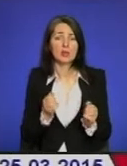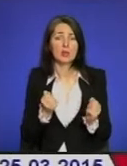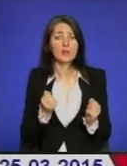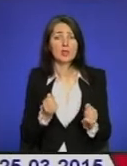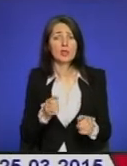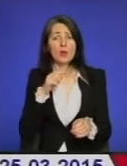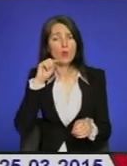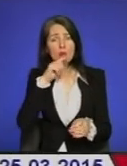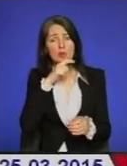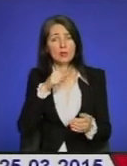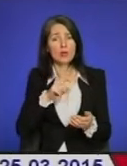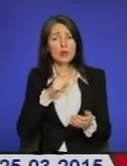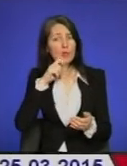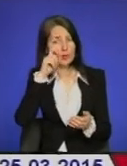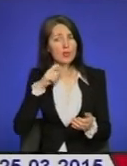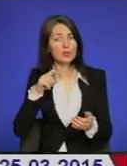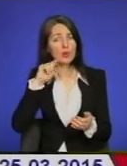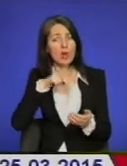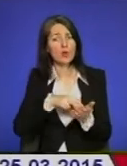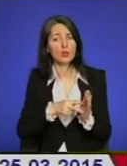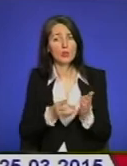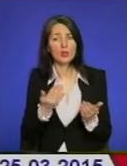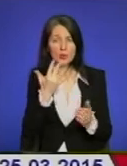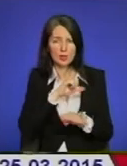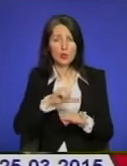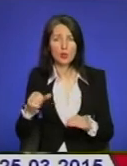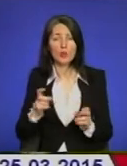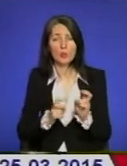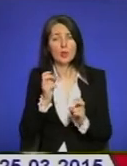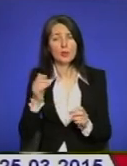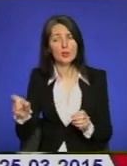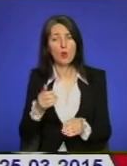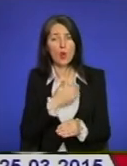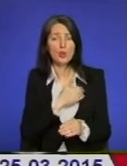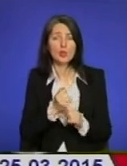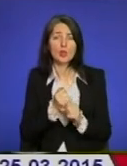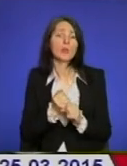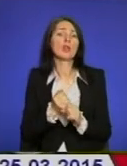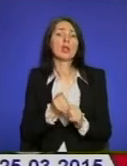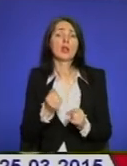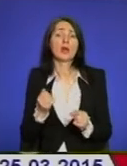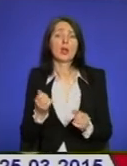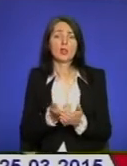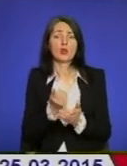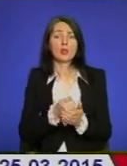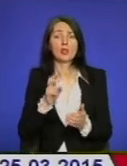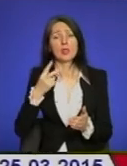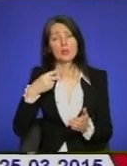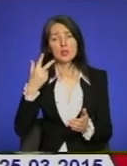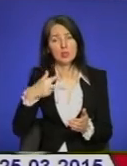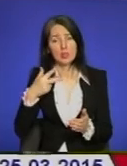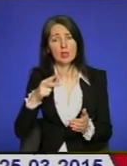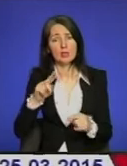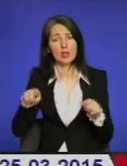закордоном там підприємець хоче заробити 20-30 у нього рентабельність він закладає то у нас 200 можуть закладати